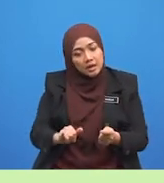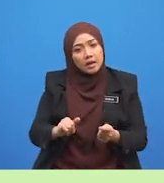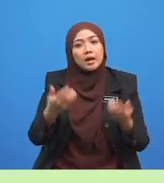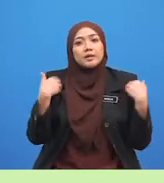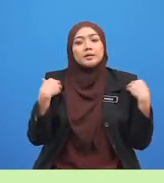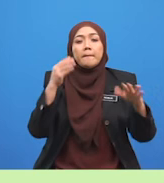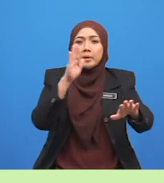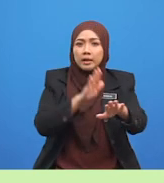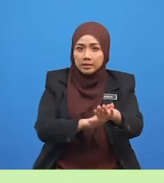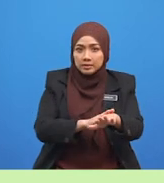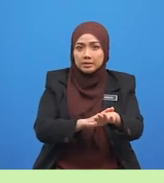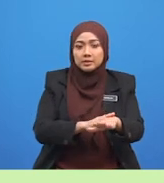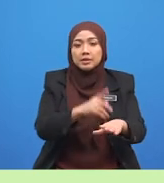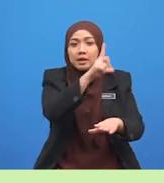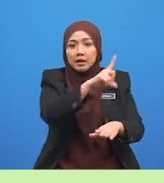sediakan.